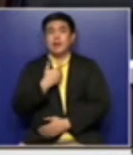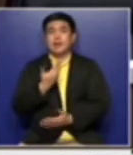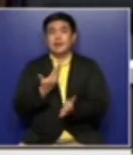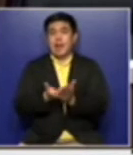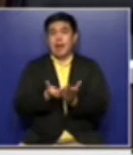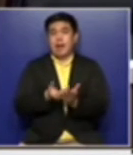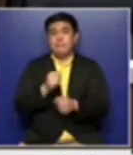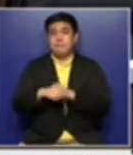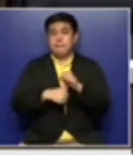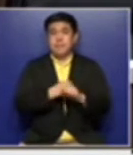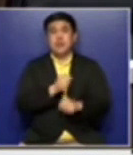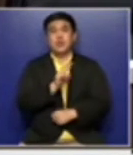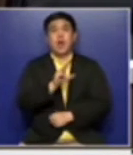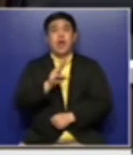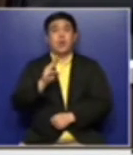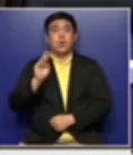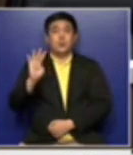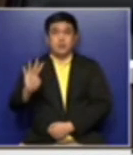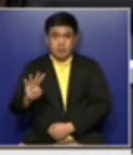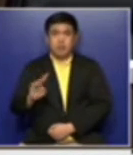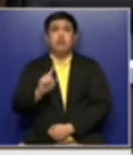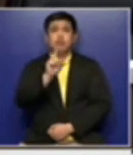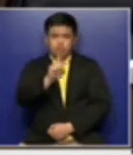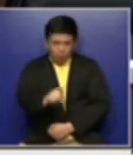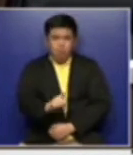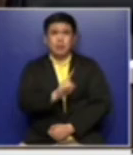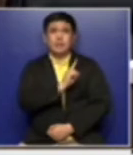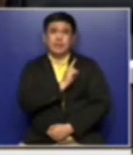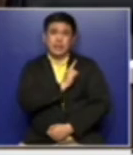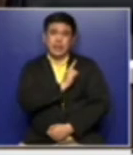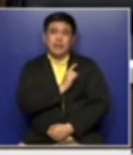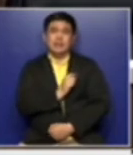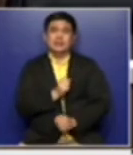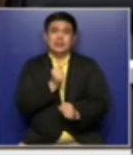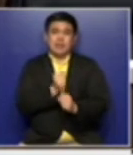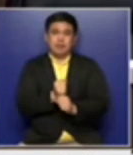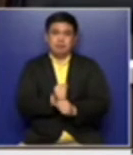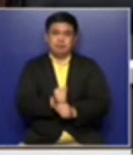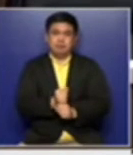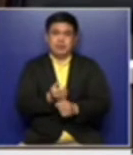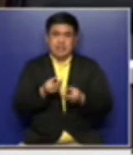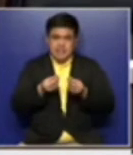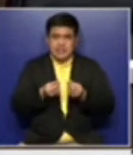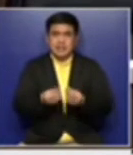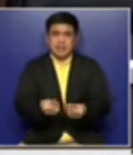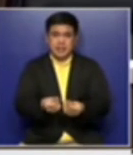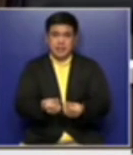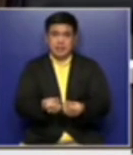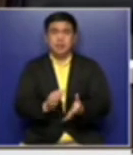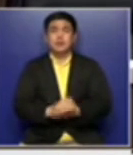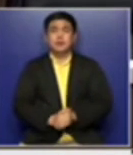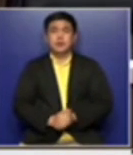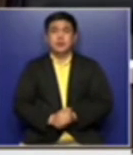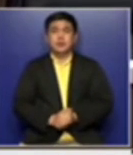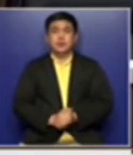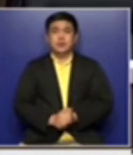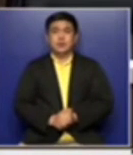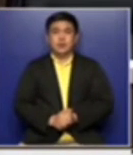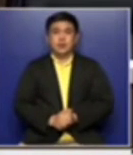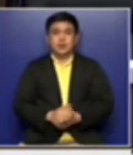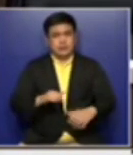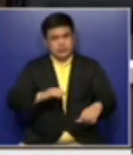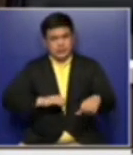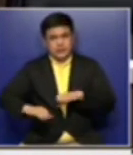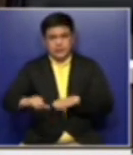ปี2564สมควรที่จะดำเนินการด้วยความรัดกุมและสามารถที่จะจัดยอด